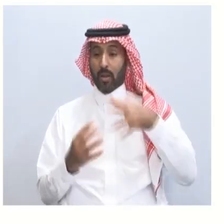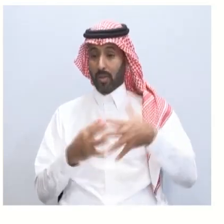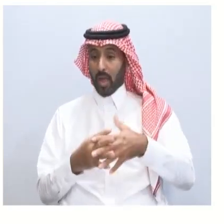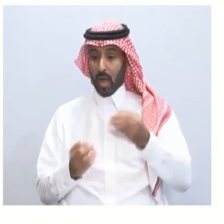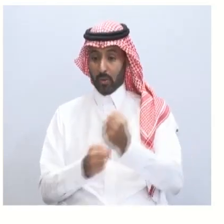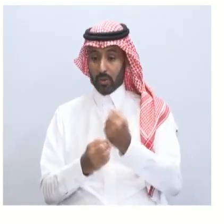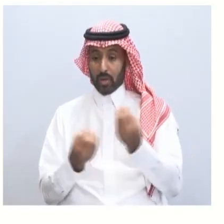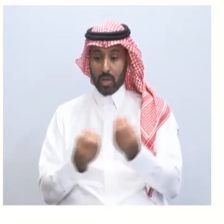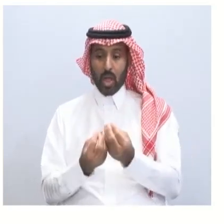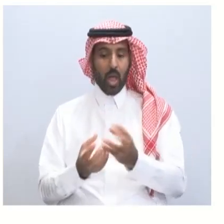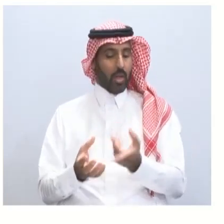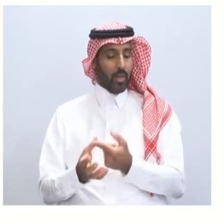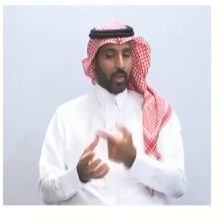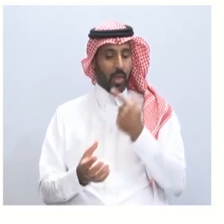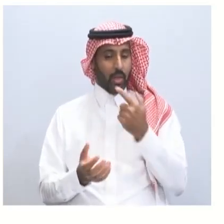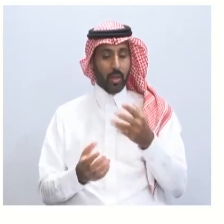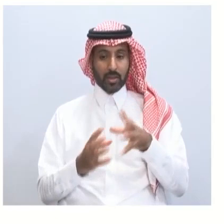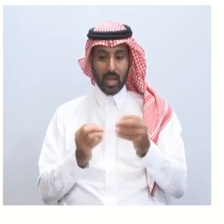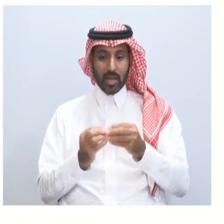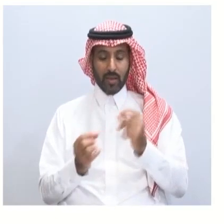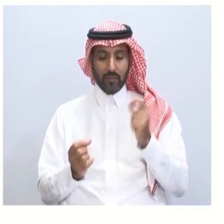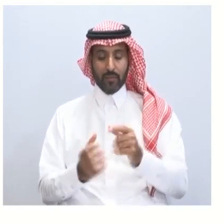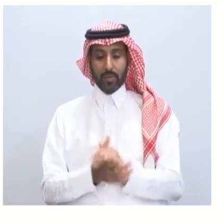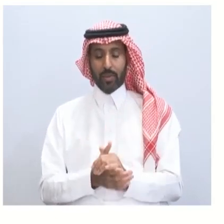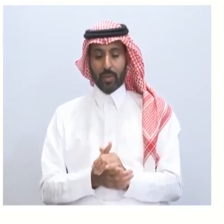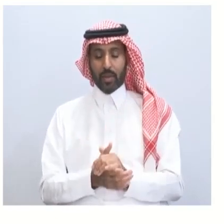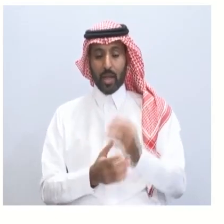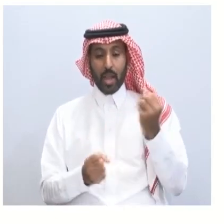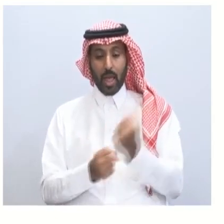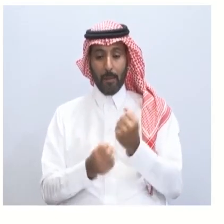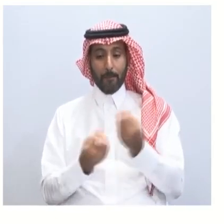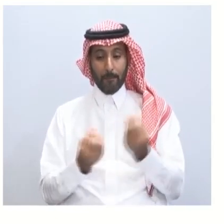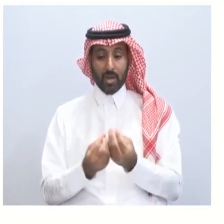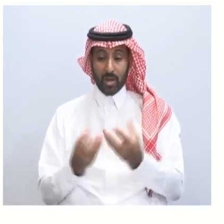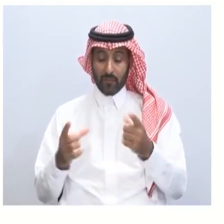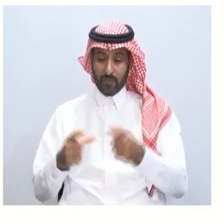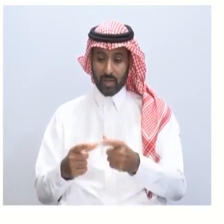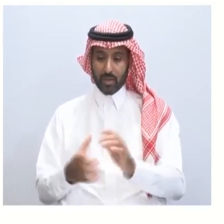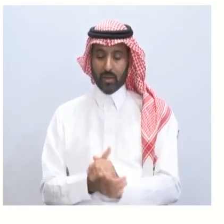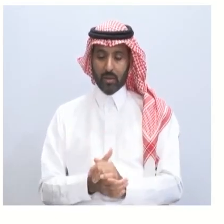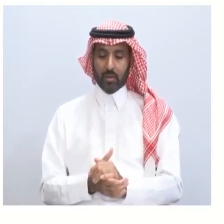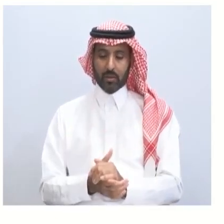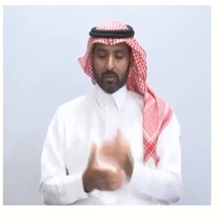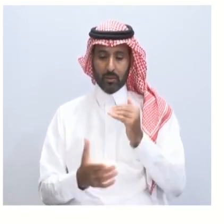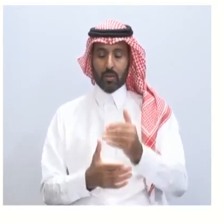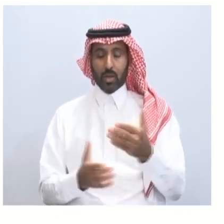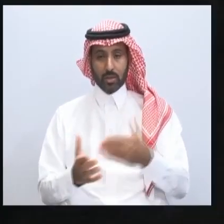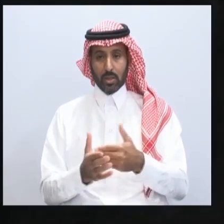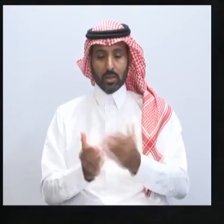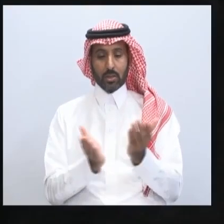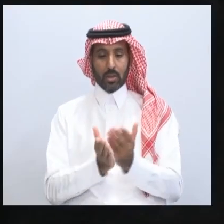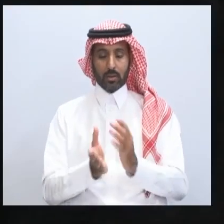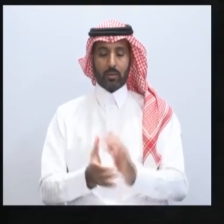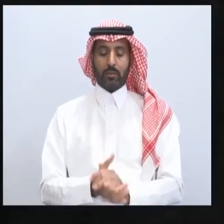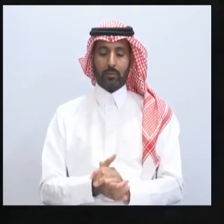فوائد التعاون وقمنا بتعريف ايضا مفهوم العمل ضمن فريق وبذلك انتهينا من